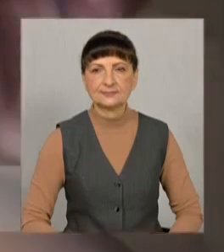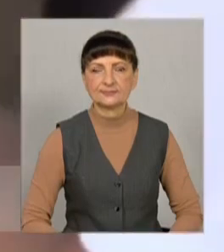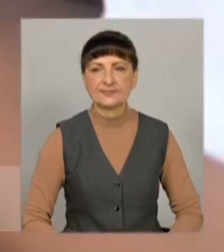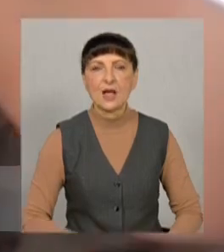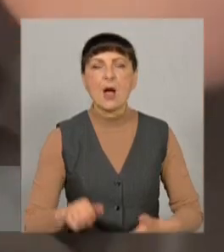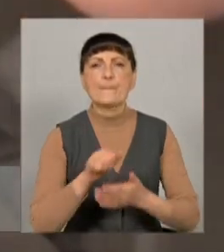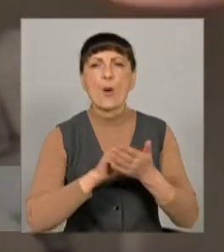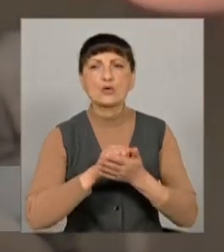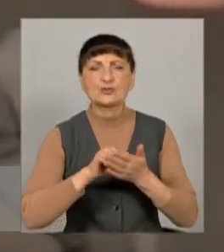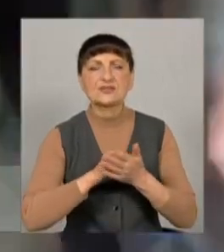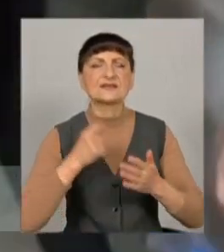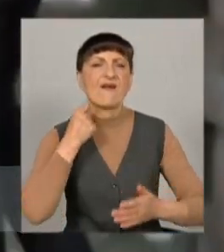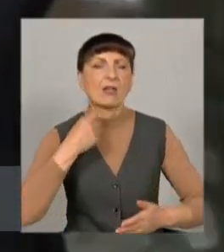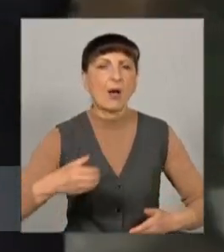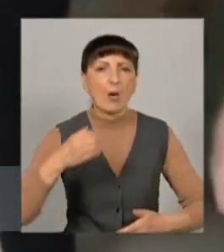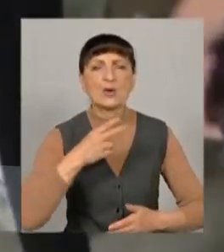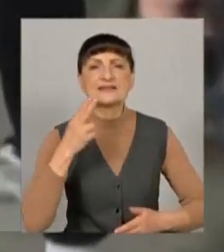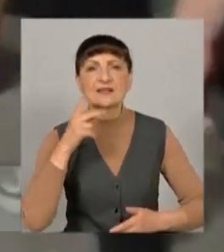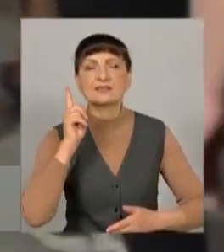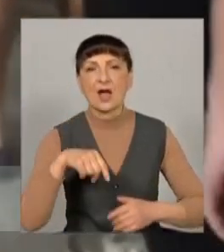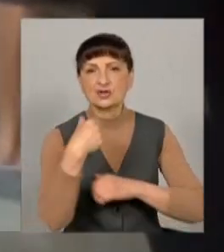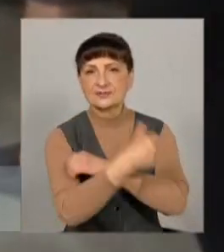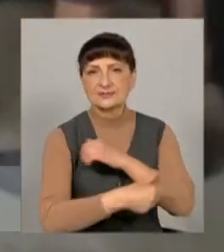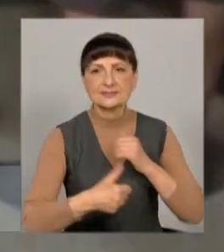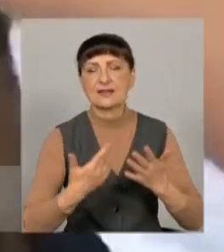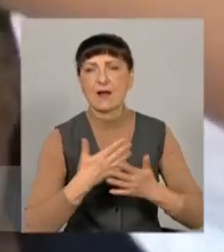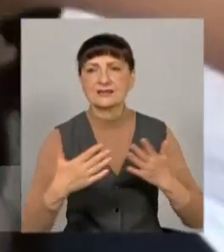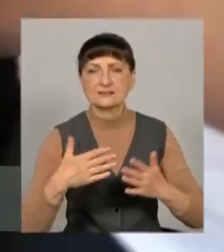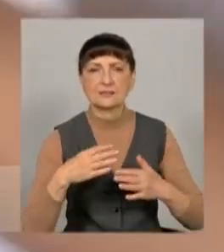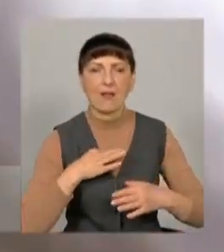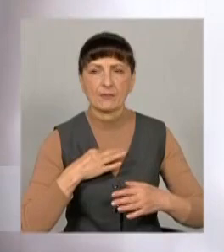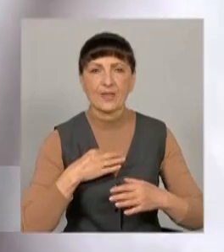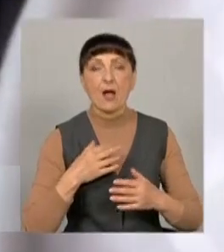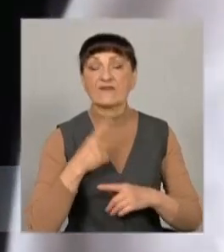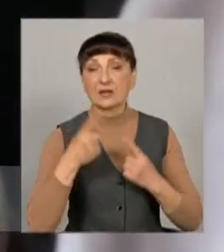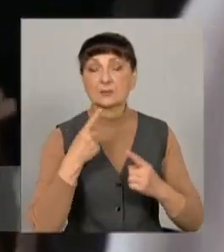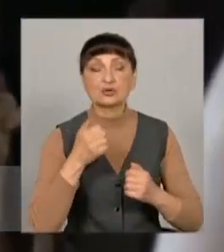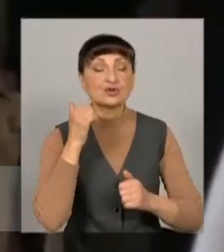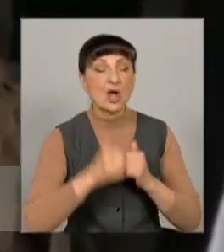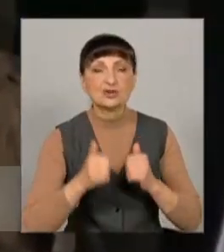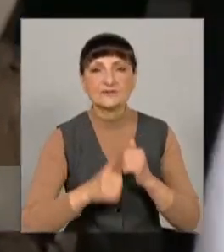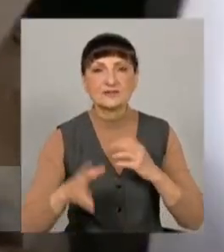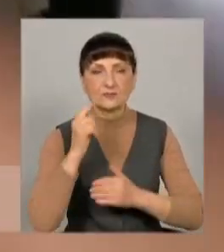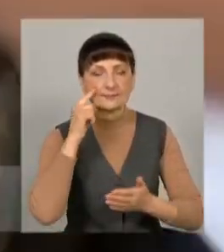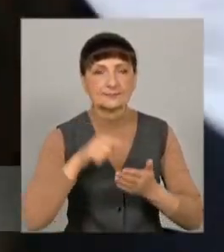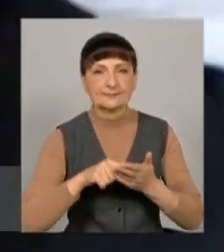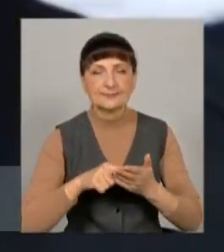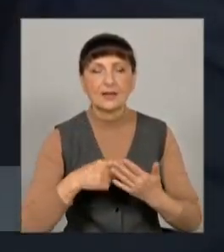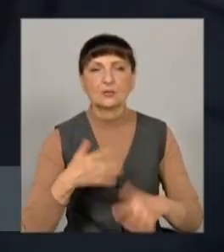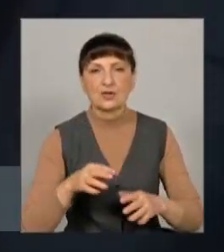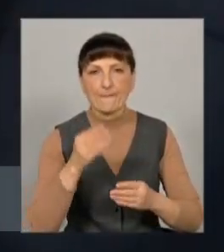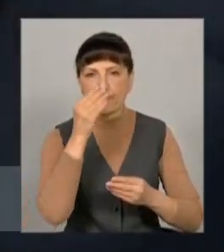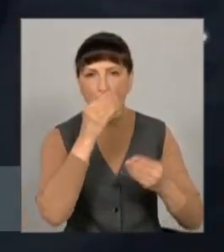Моющие средства, алкоголь, сигареты и даже текстильные вещи. Эти товары, по словам специалистов, чаще всего встречаются на контрафактном